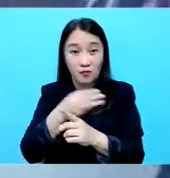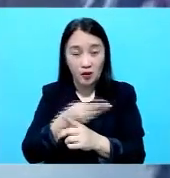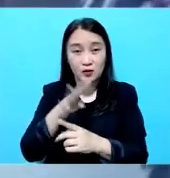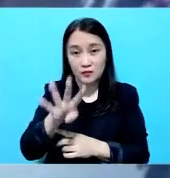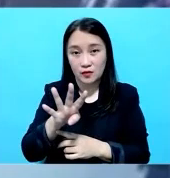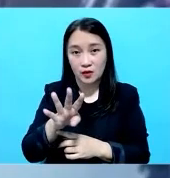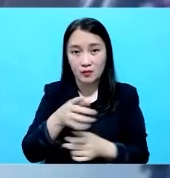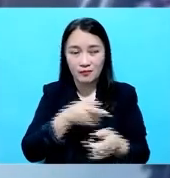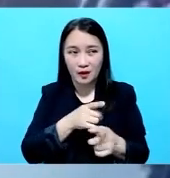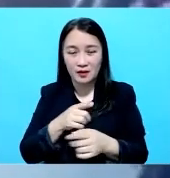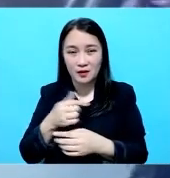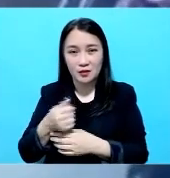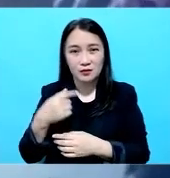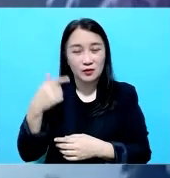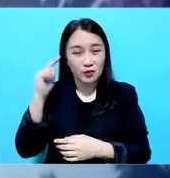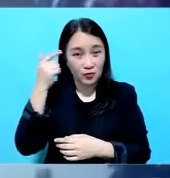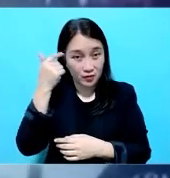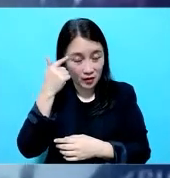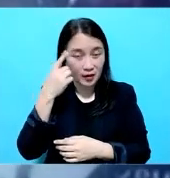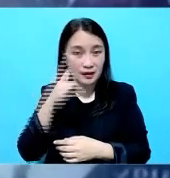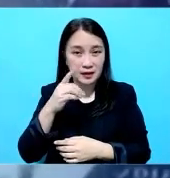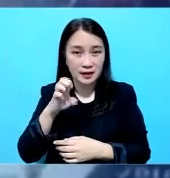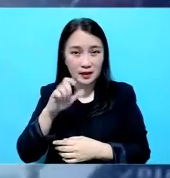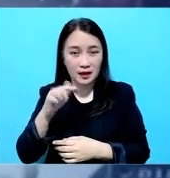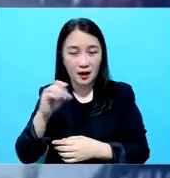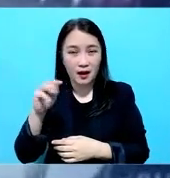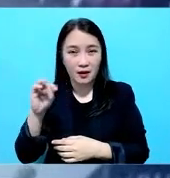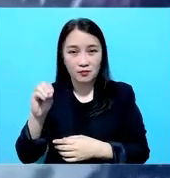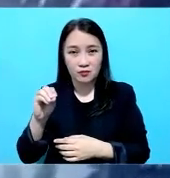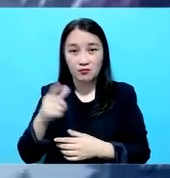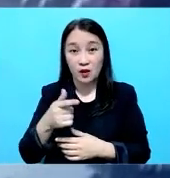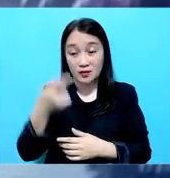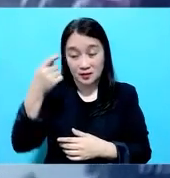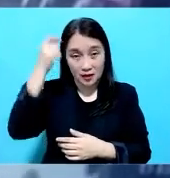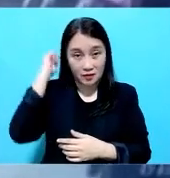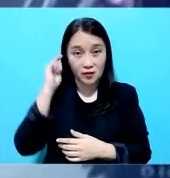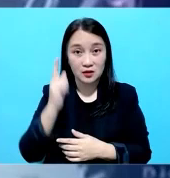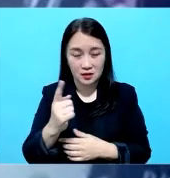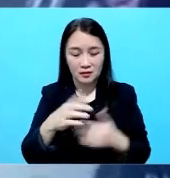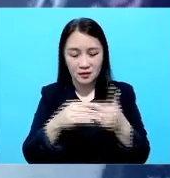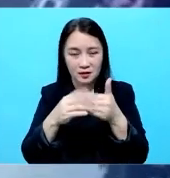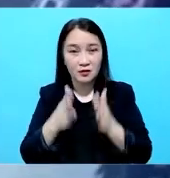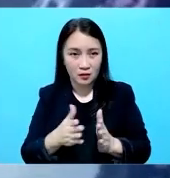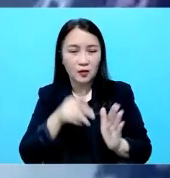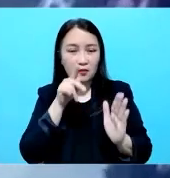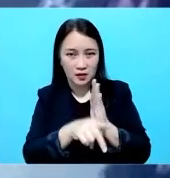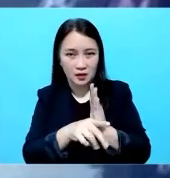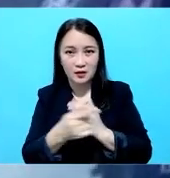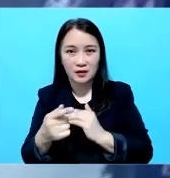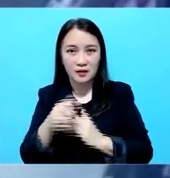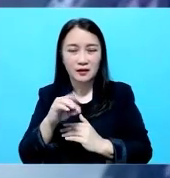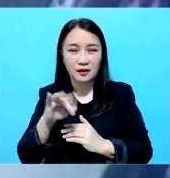Oriental Governor Ruel Degamo. Si Teves ang isa sa mga itinuturong mastermind sa pagpatay kay Degamo ayon kay Remulla.